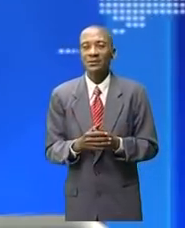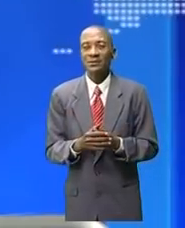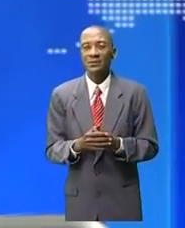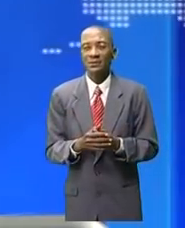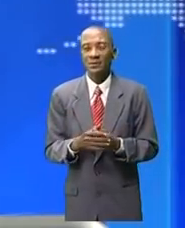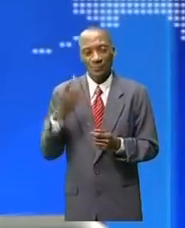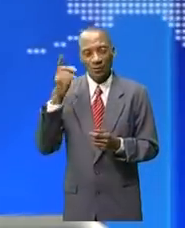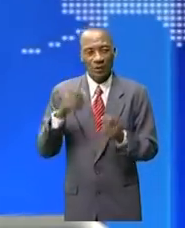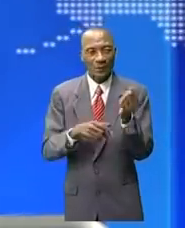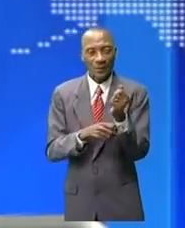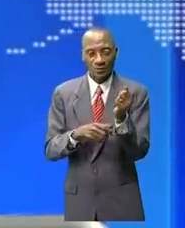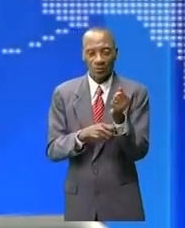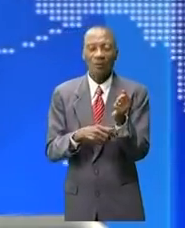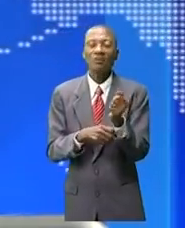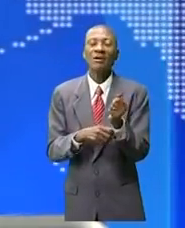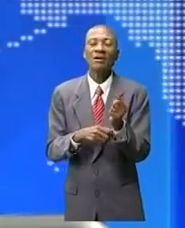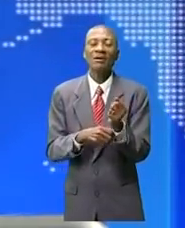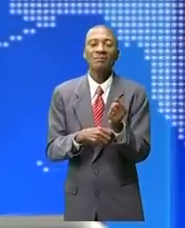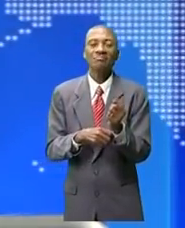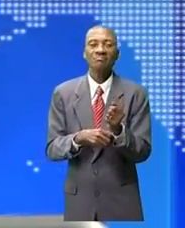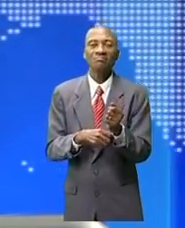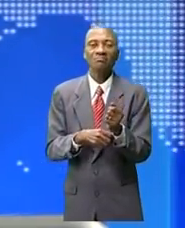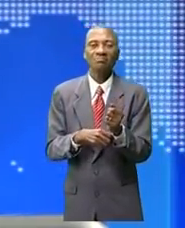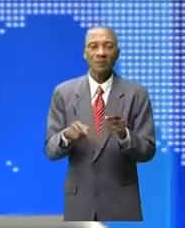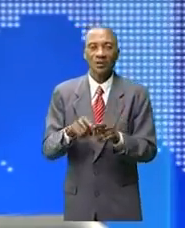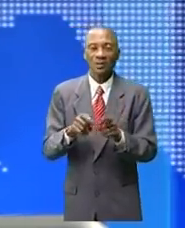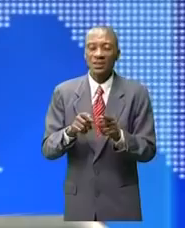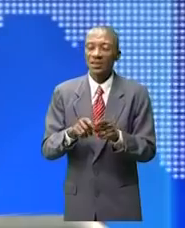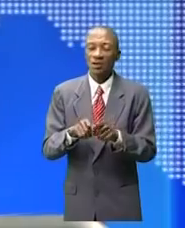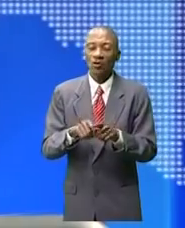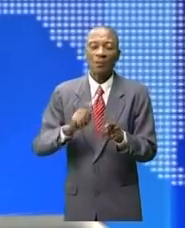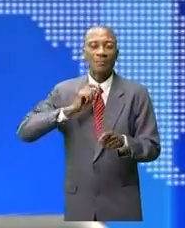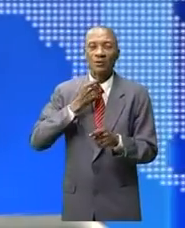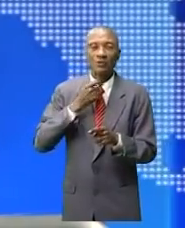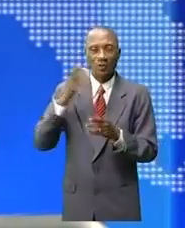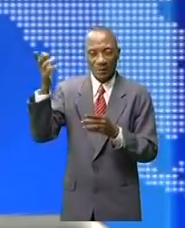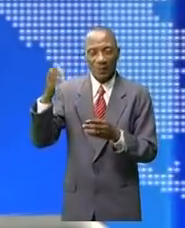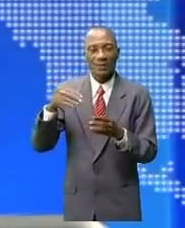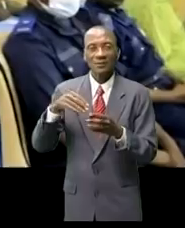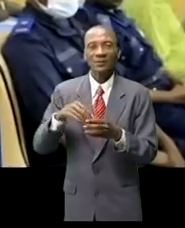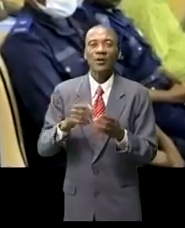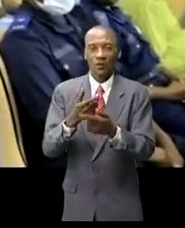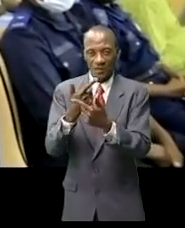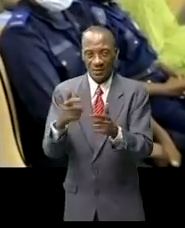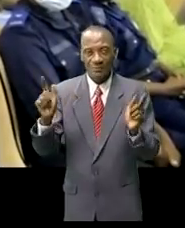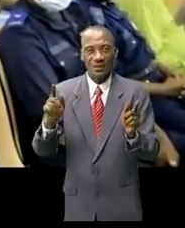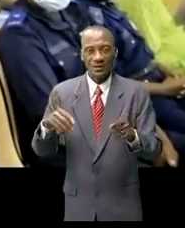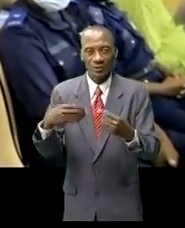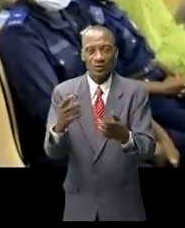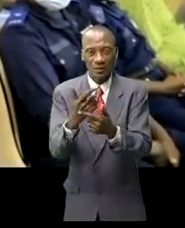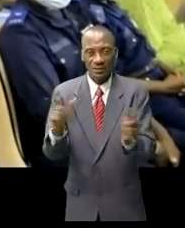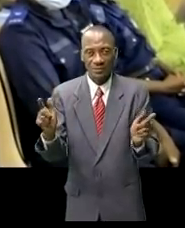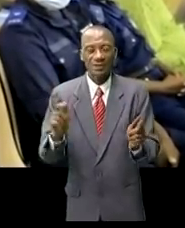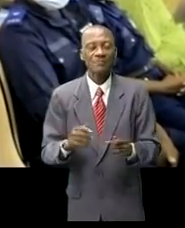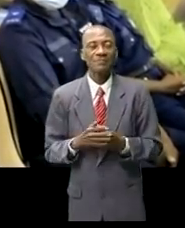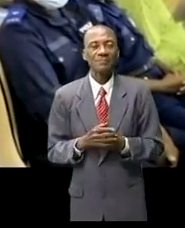libérés par les forces loyalistes, ont été ramenés dans leurs villages respectifs. C'est un reportage d'Oscar Mbal. À l'édifice de paix à l'est